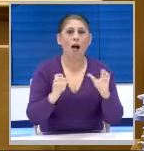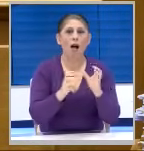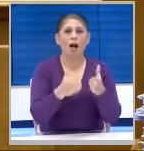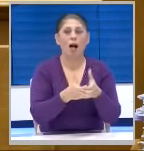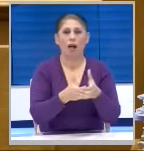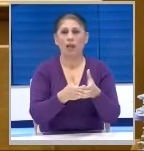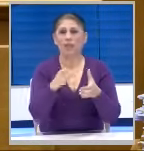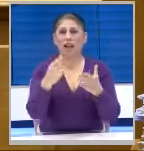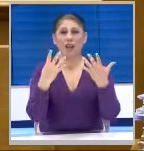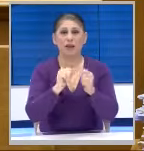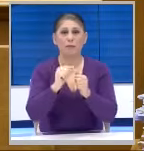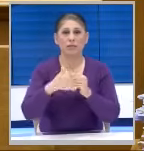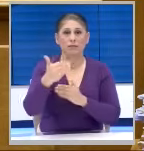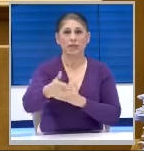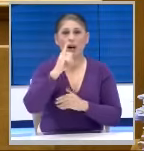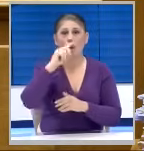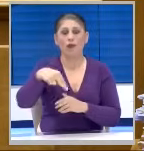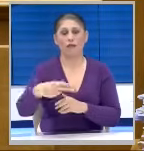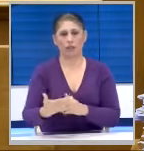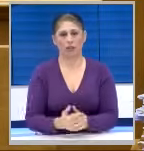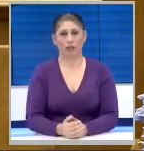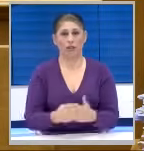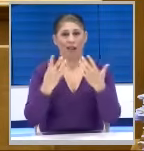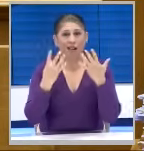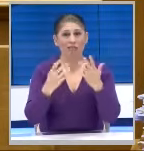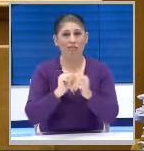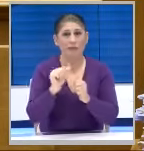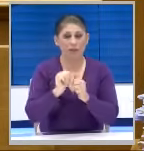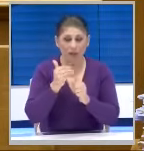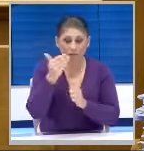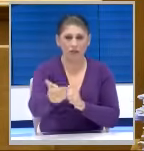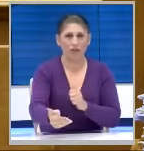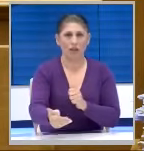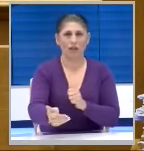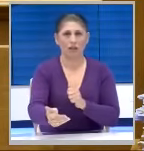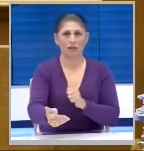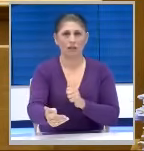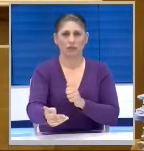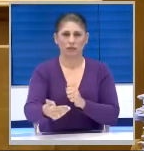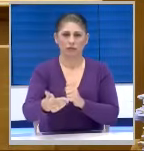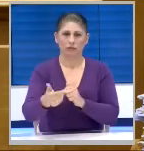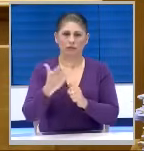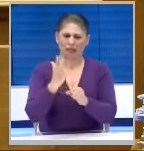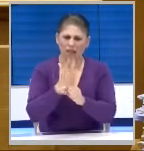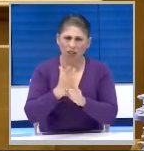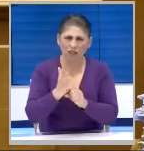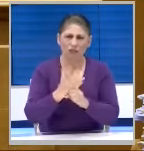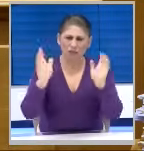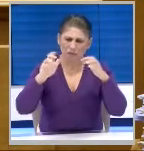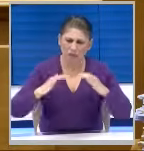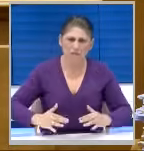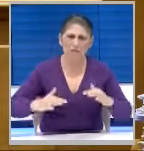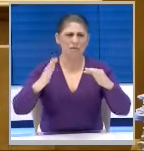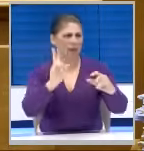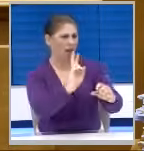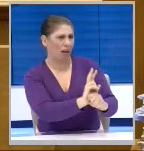το νοέμβριο εννι μήνες μετά αφού είχαν μεσολαβήσει οι καταστροφές οι πλημμύρες